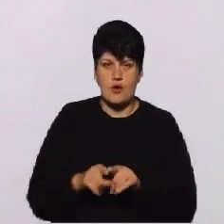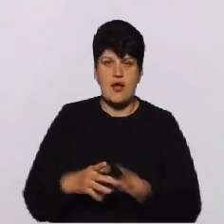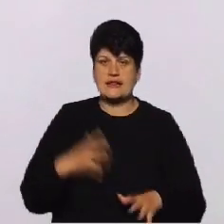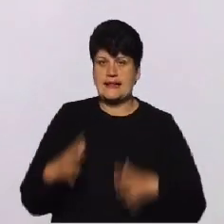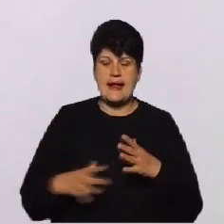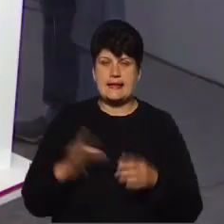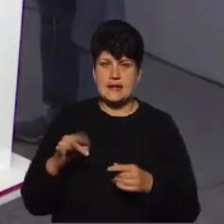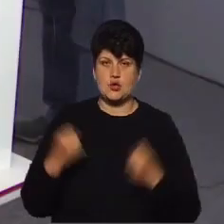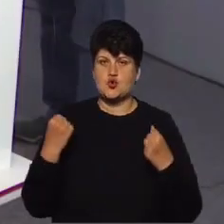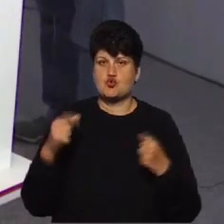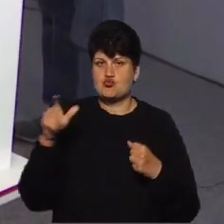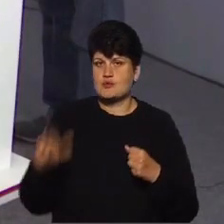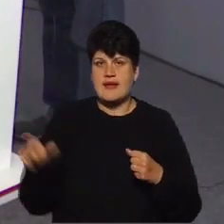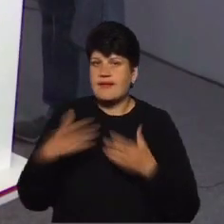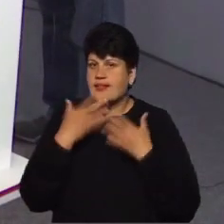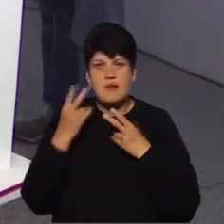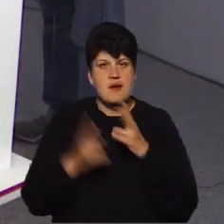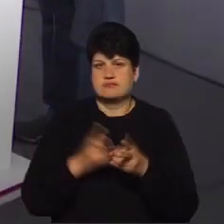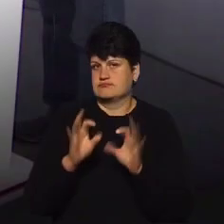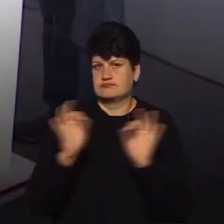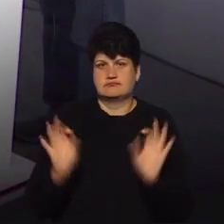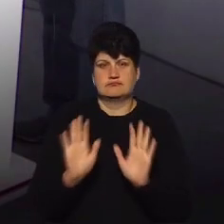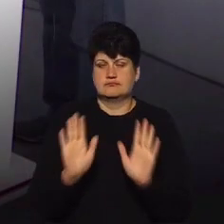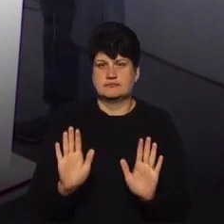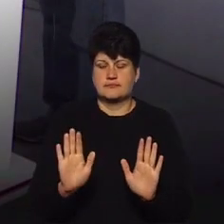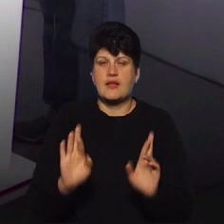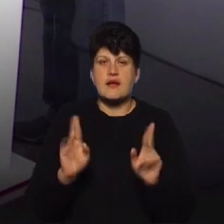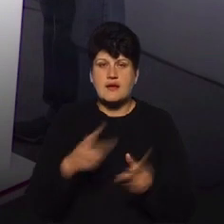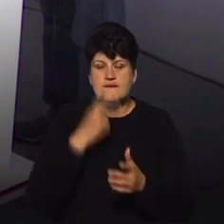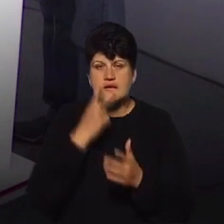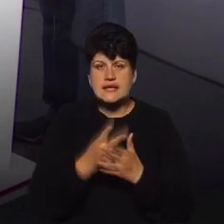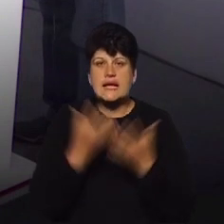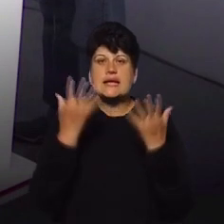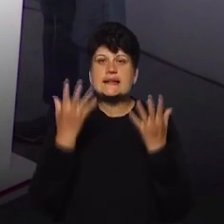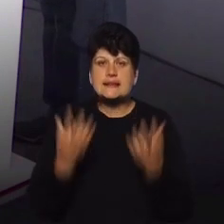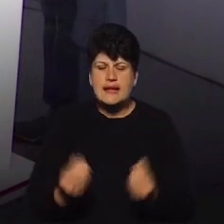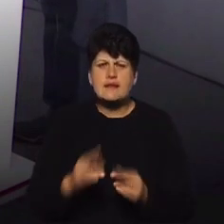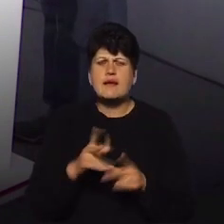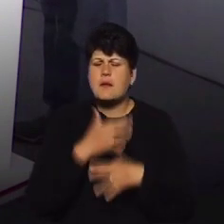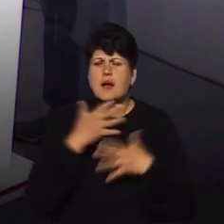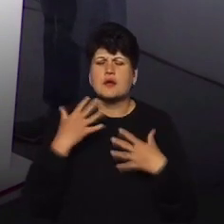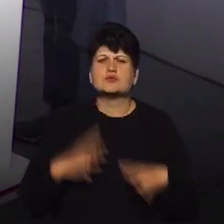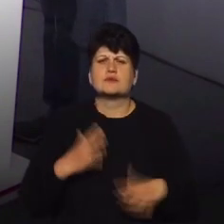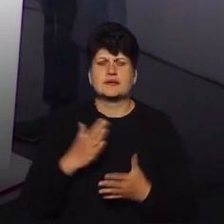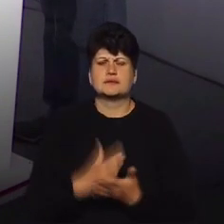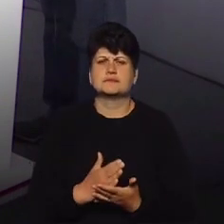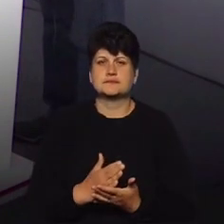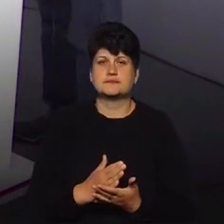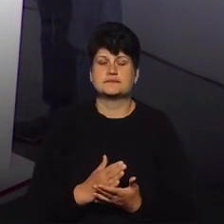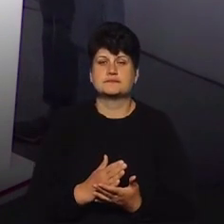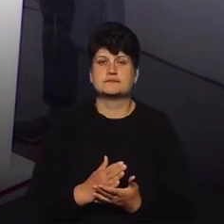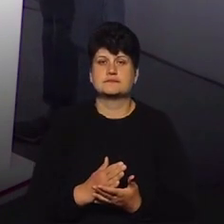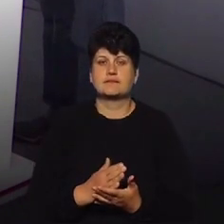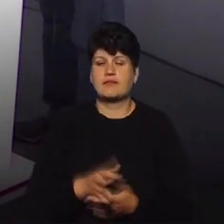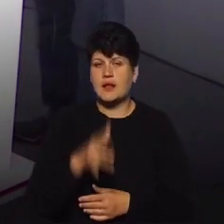спортсменки, немає ніяких претензій. А як виглядає день спортсмена? Як багато вона тренується? Під час